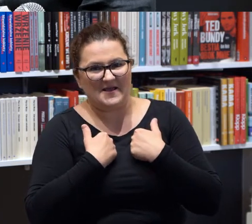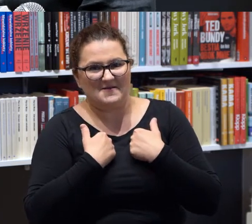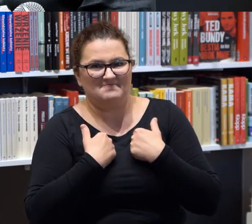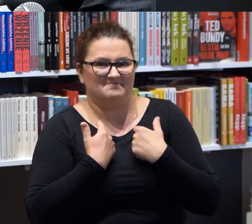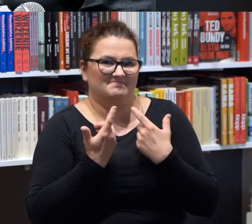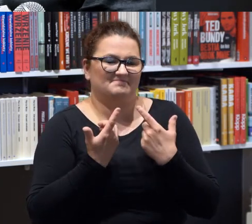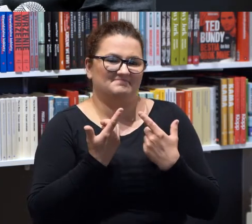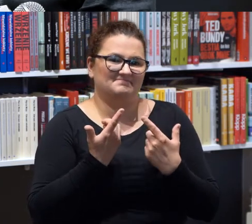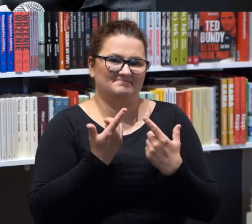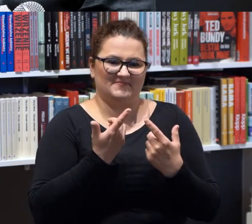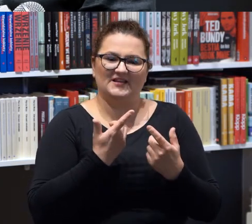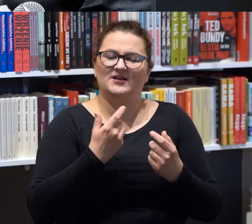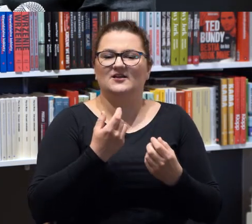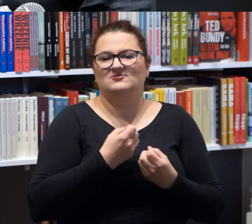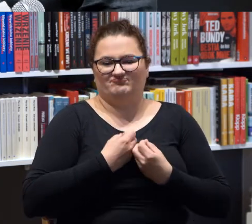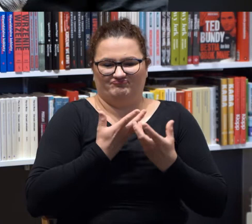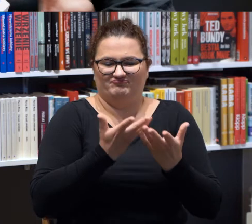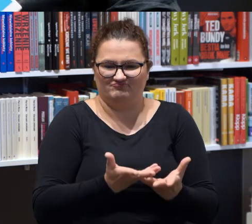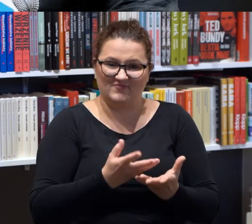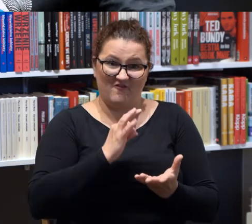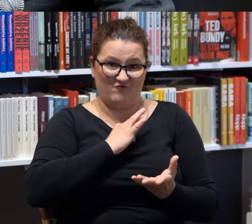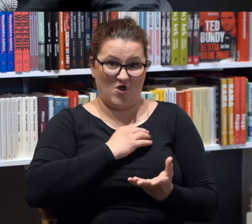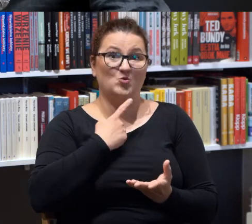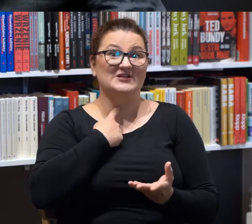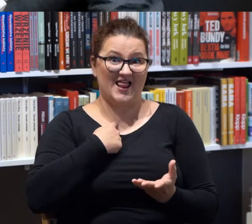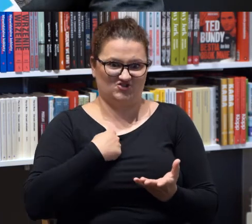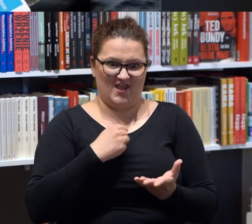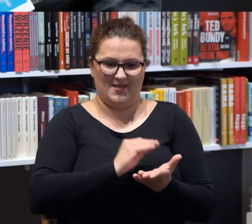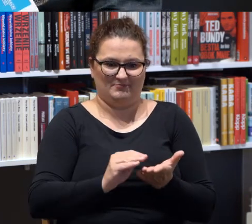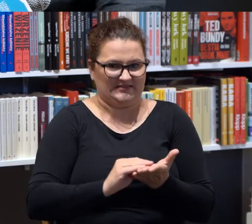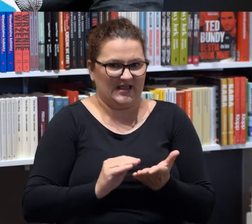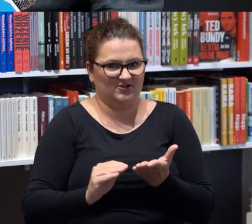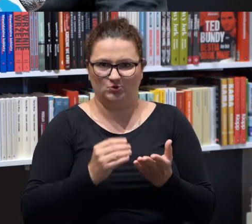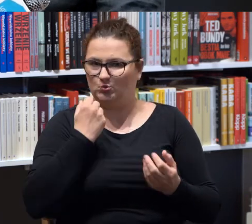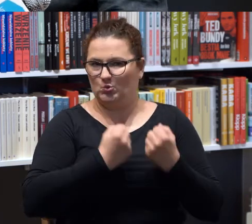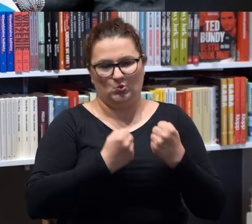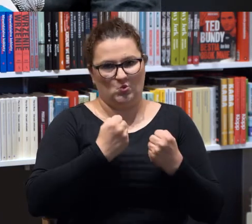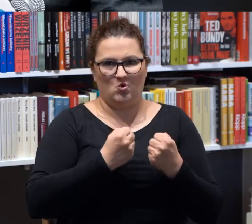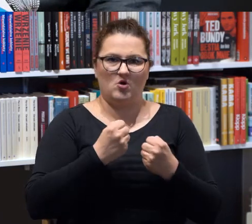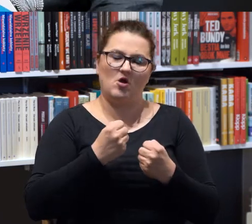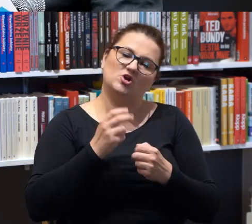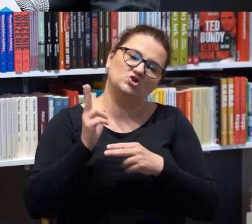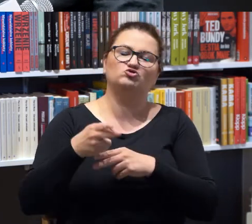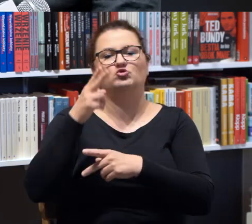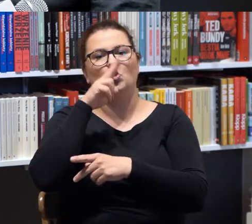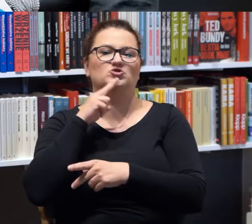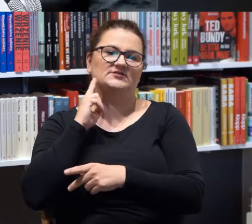mi by było trudniej pewnie napisać książkę o swoim własnym uzależnieniu niż o uzależnieniu moich rodziców.